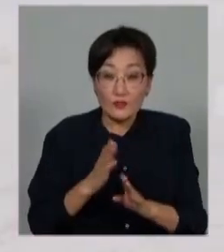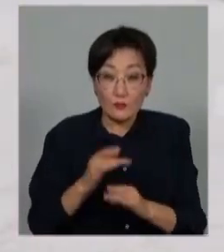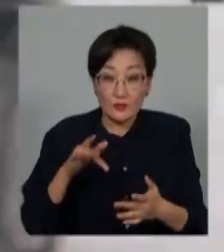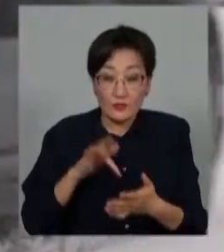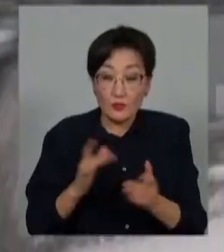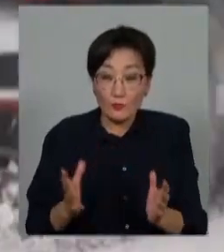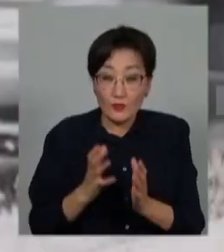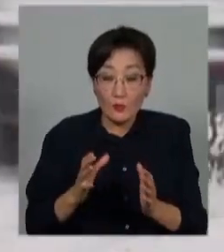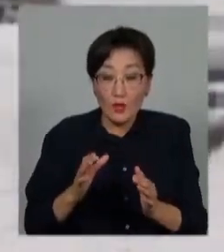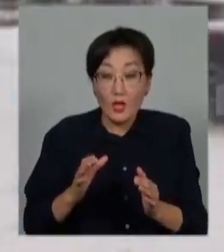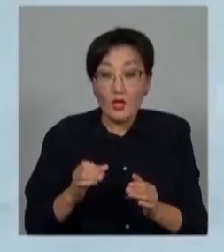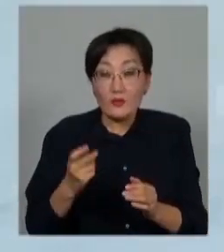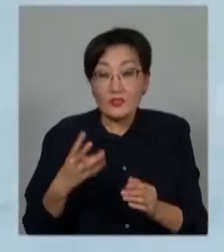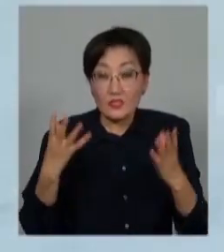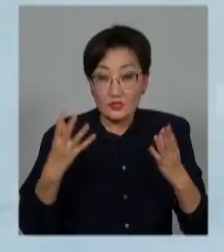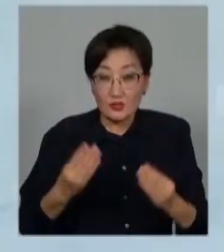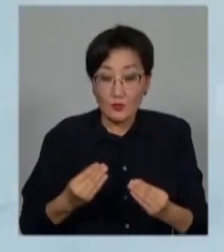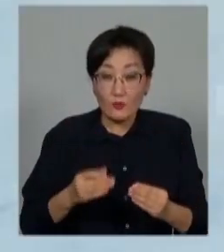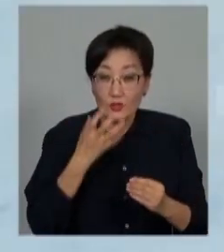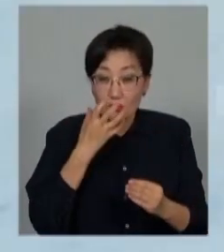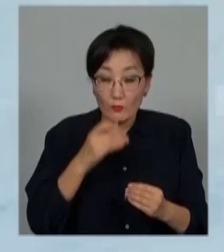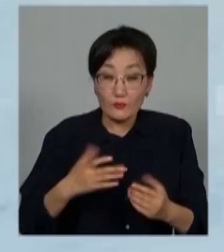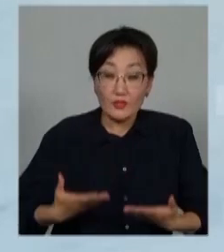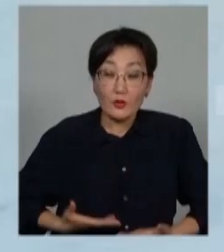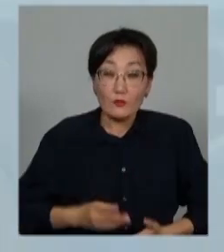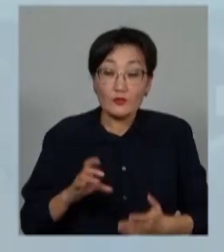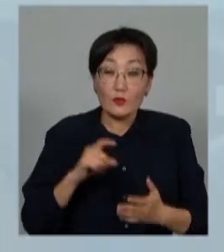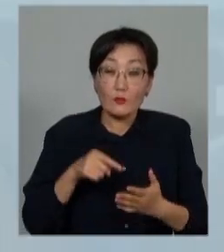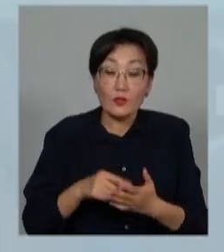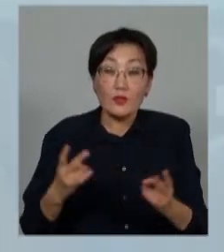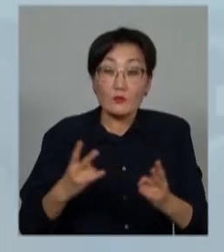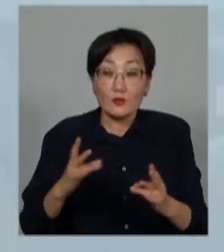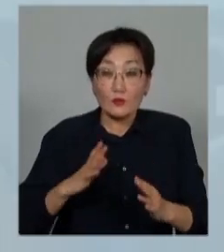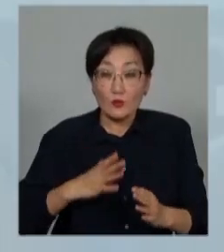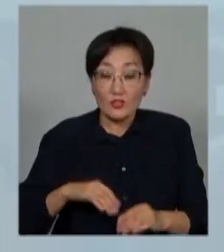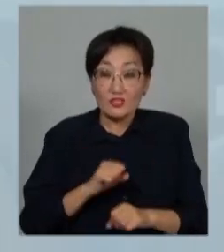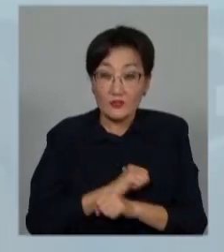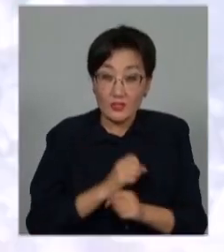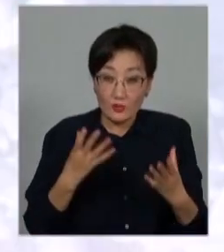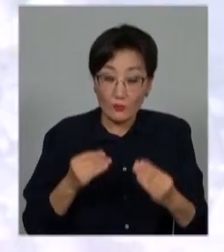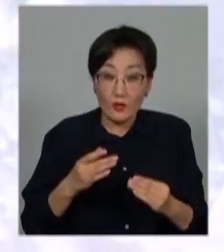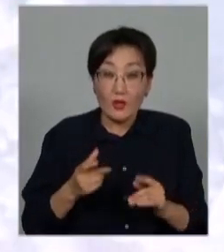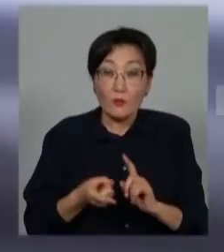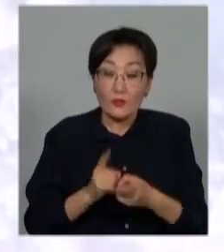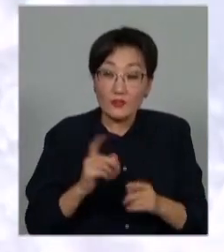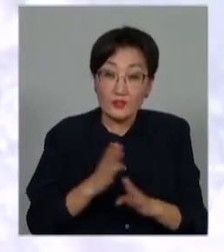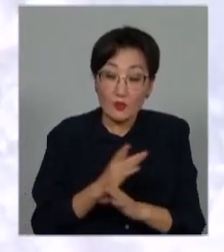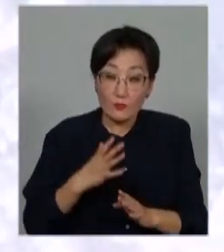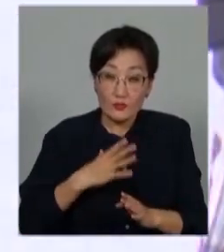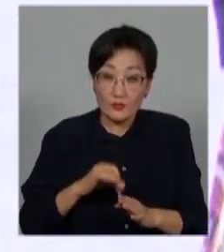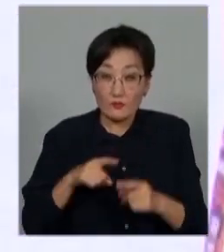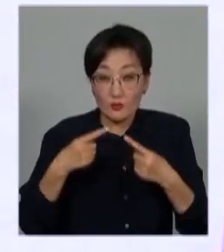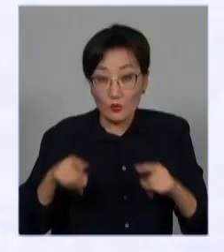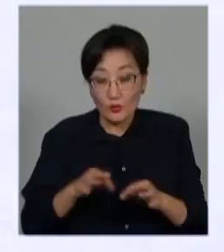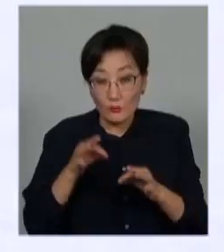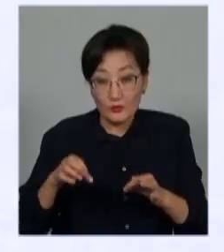столице сохранится как минимум несколько дней. Потепление жителям Нур-Султана стоит ждать только в выходные. Неустойчивая погода ожидается и в